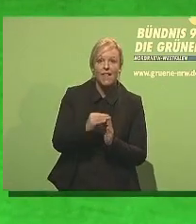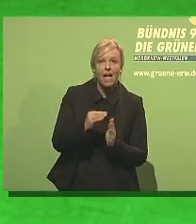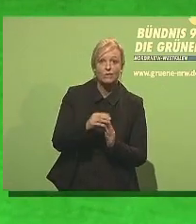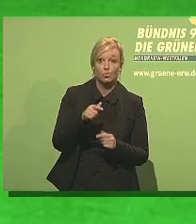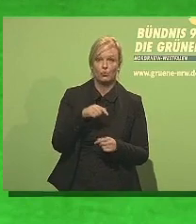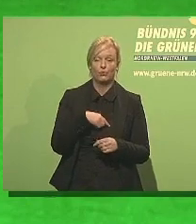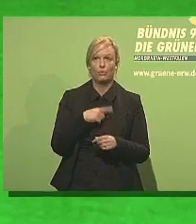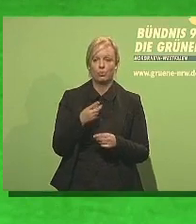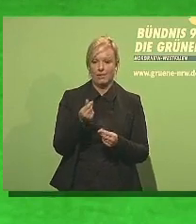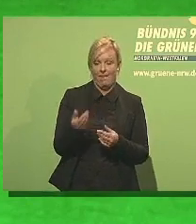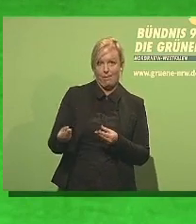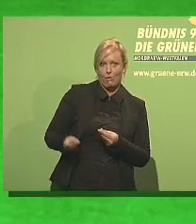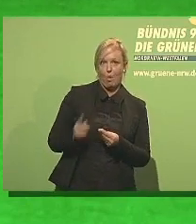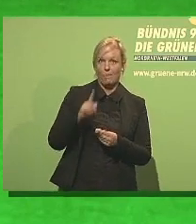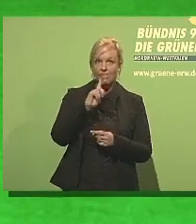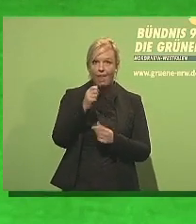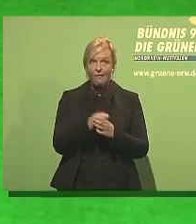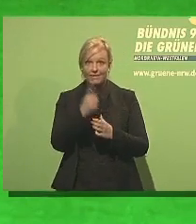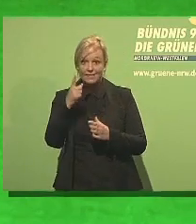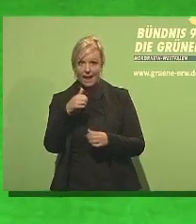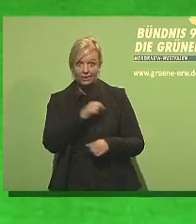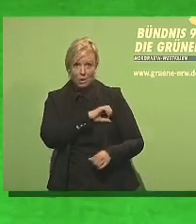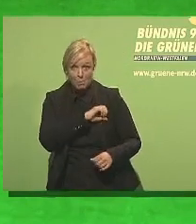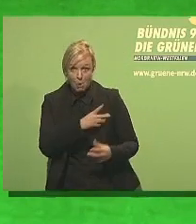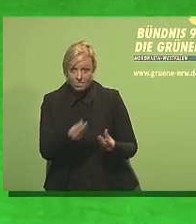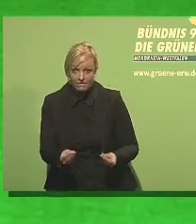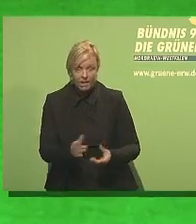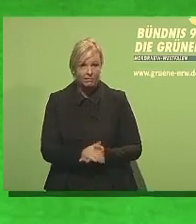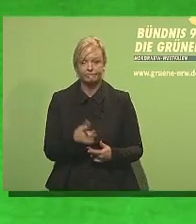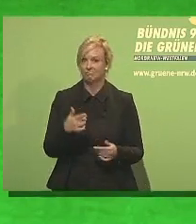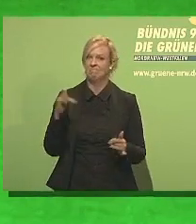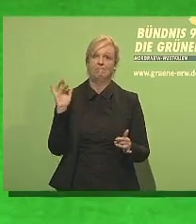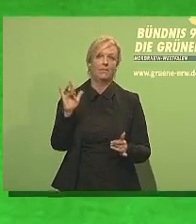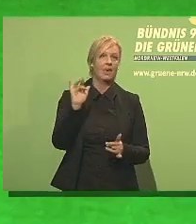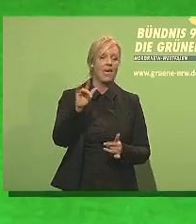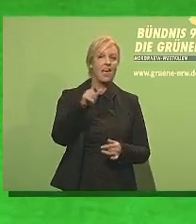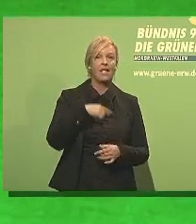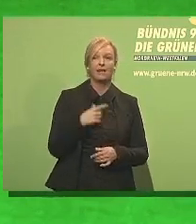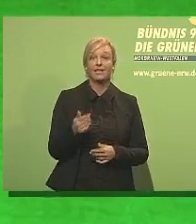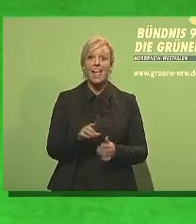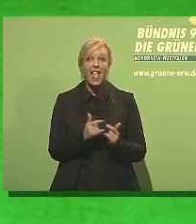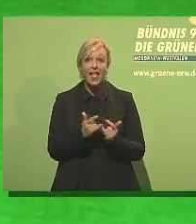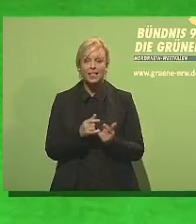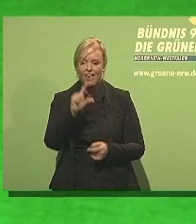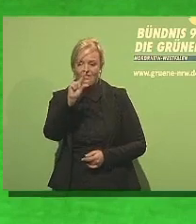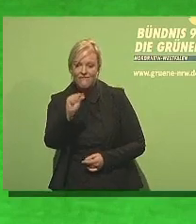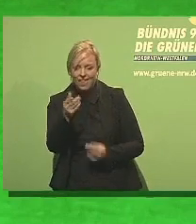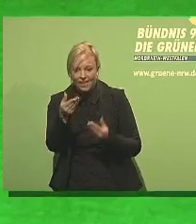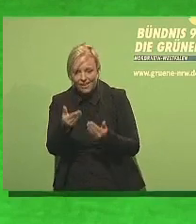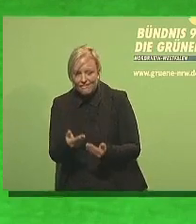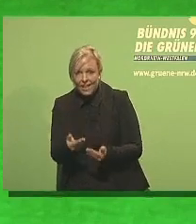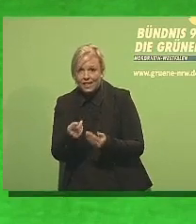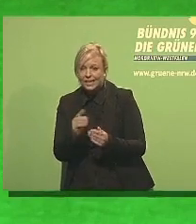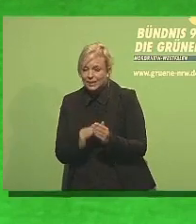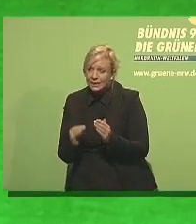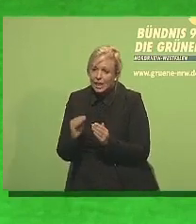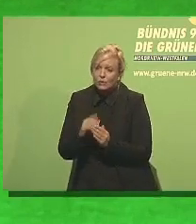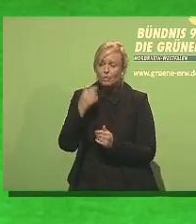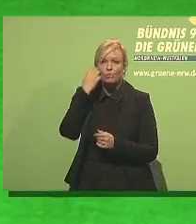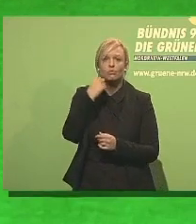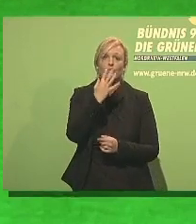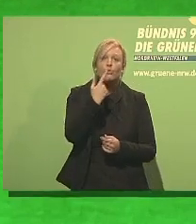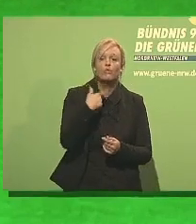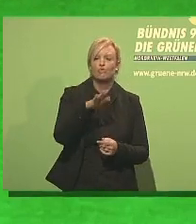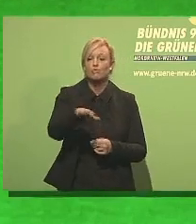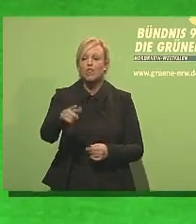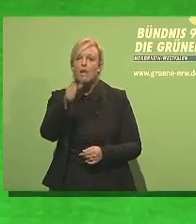zum Geburtstag gönnen. Sie ist dagegen, dass geringstverdienende Eltern, die aufstocken, mit ihren Kindern wenigstens zum Geburtstag einmal